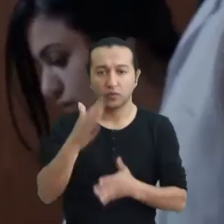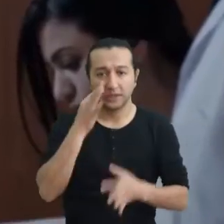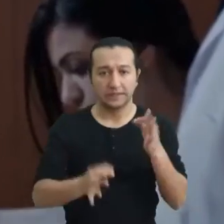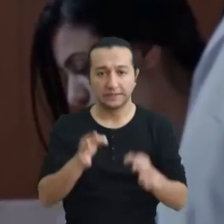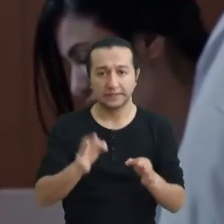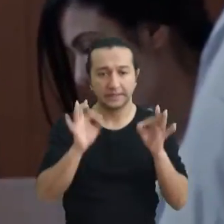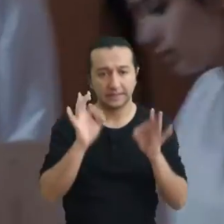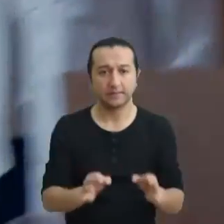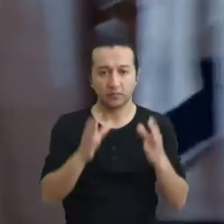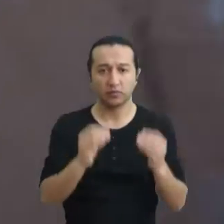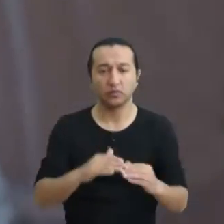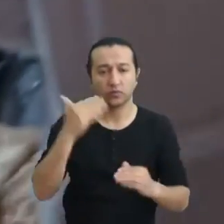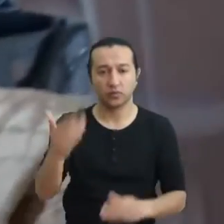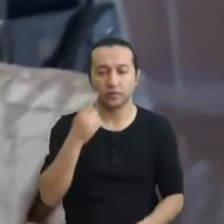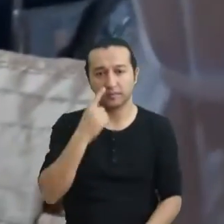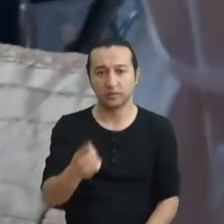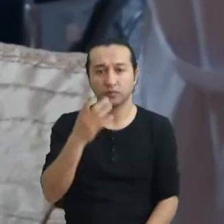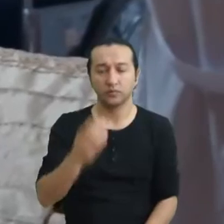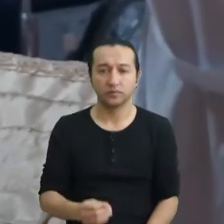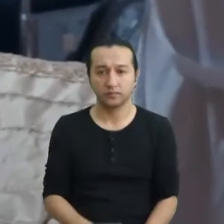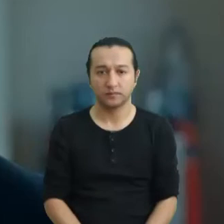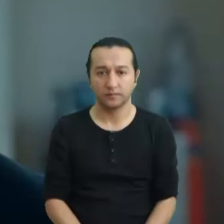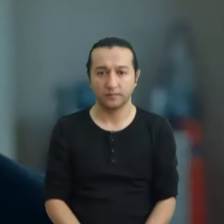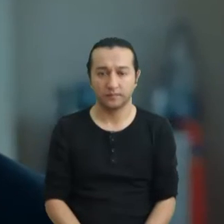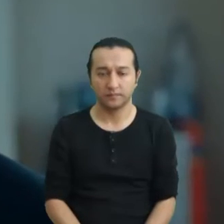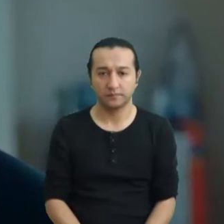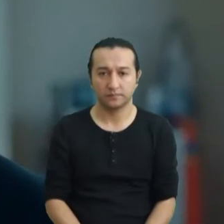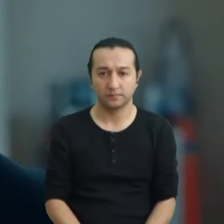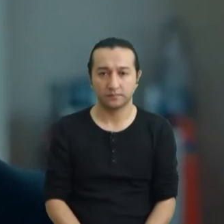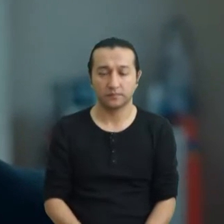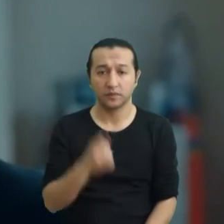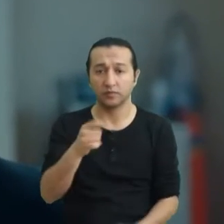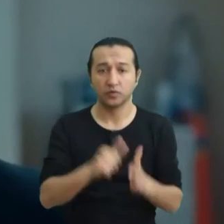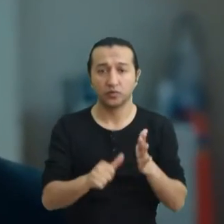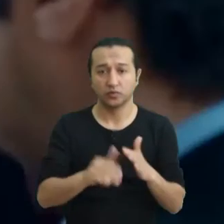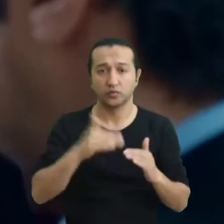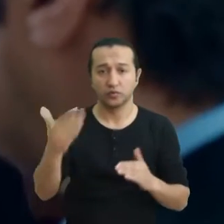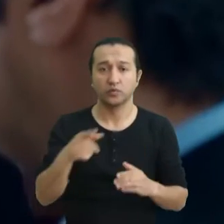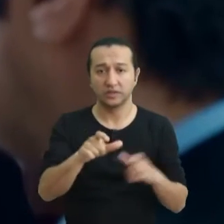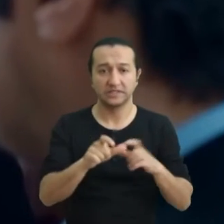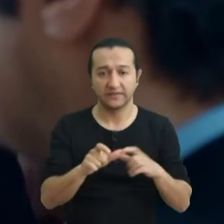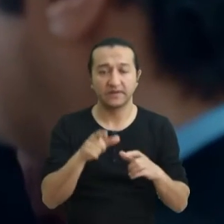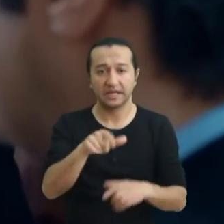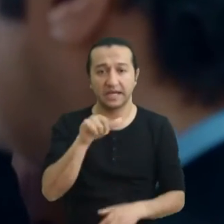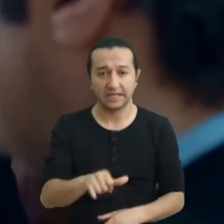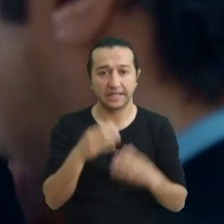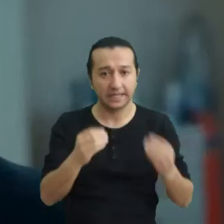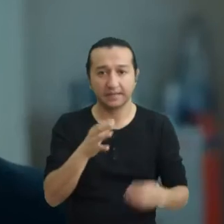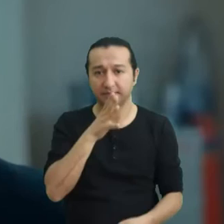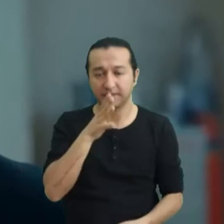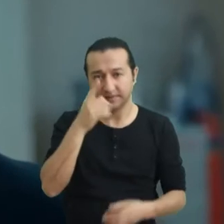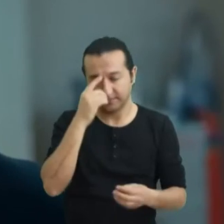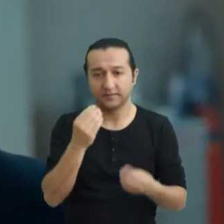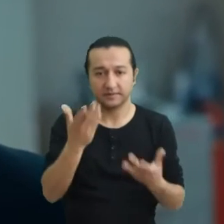yapıyorlar. Daha sonra bir durum değerlendirmesi yapacağız. Bir süre sonra Safiye Hanım'ın genel durumuyla ilgili size daha ayrıntılı bilgi